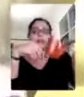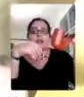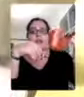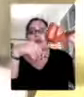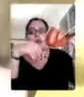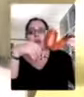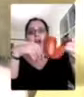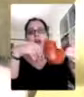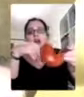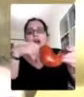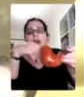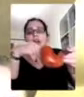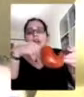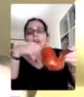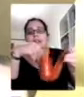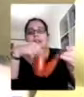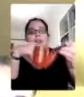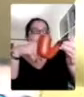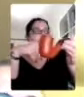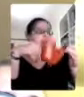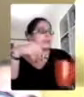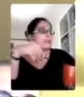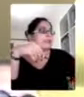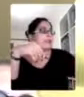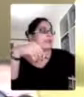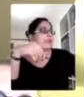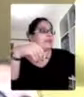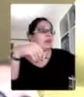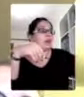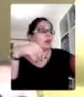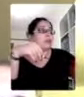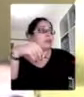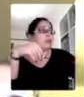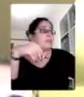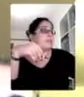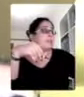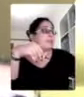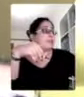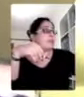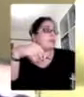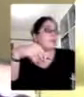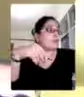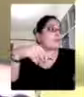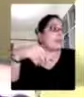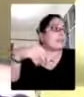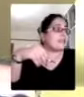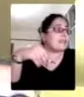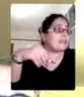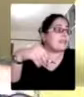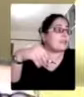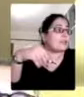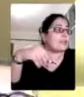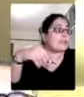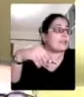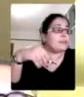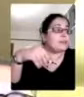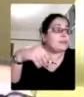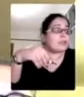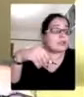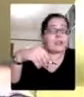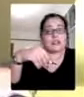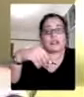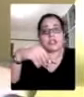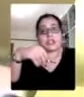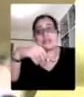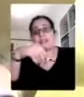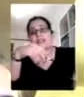artık seneler oldu. Yok. Ama ilk 10, 20, 30 artık ne kadar kuvvetli bir